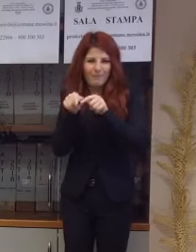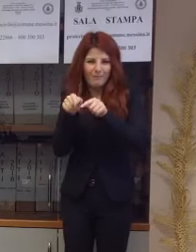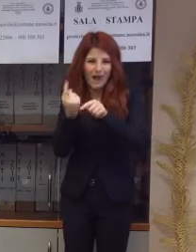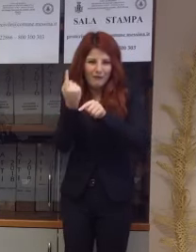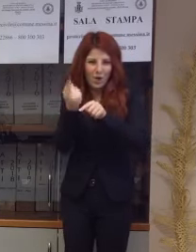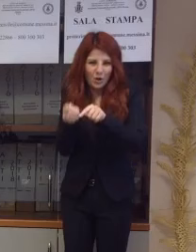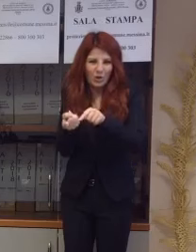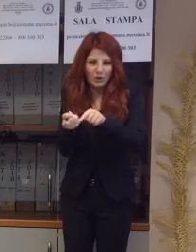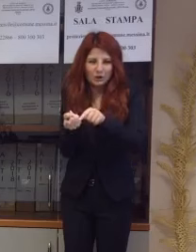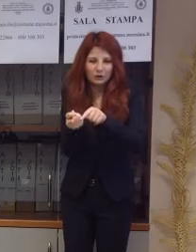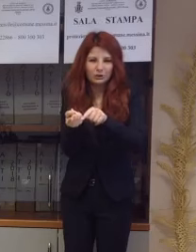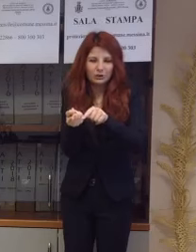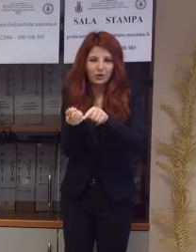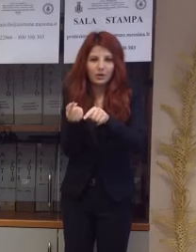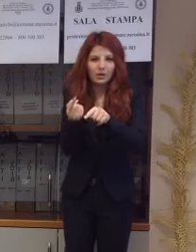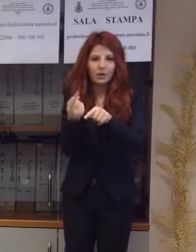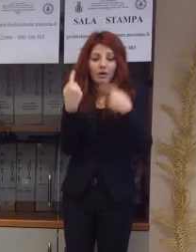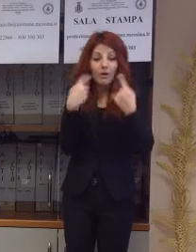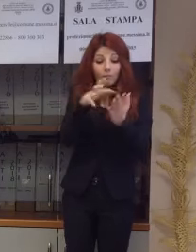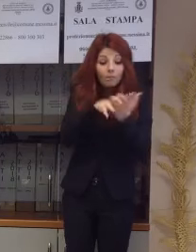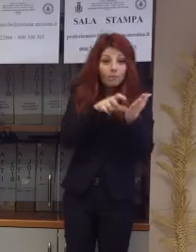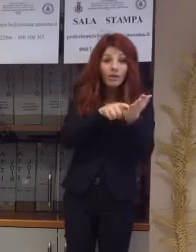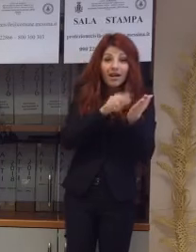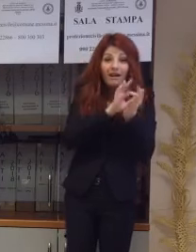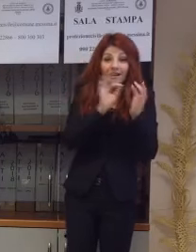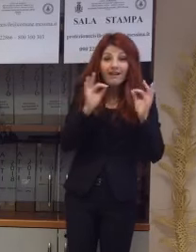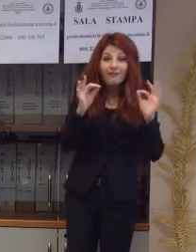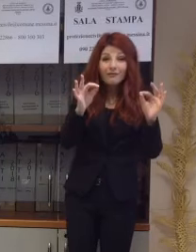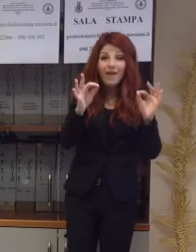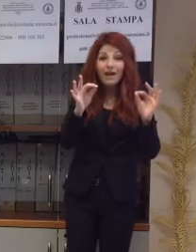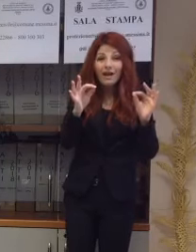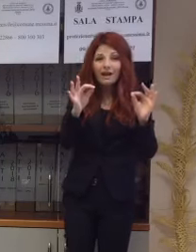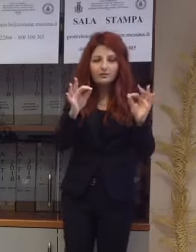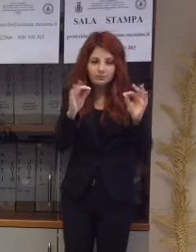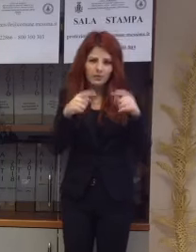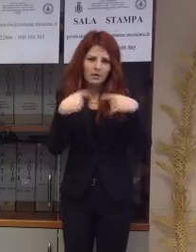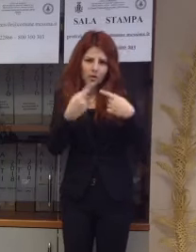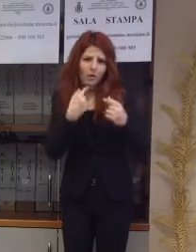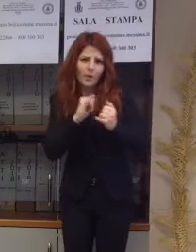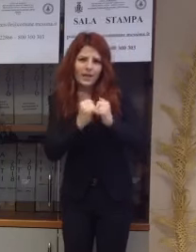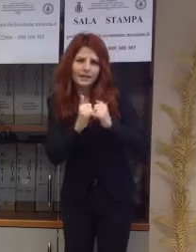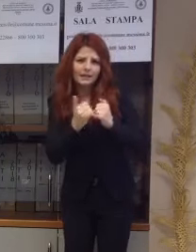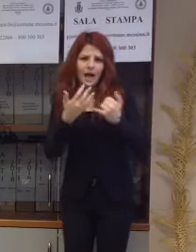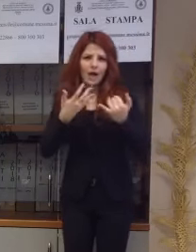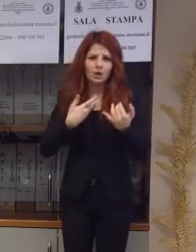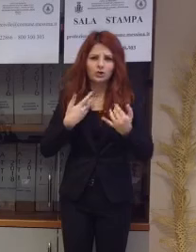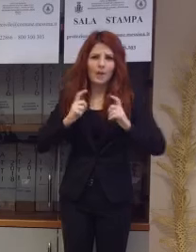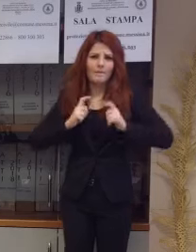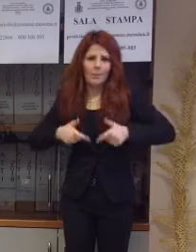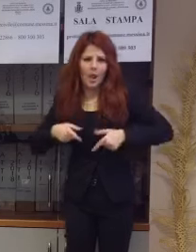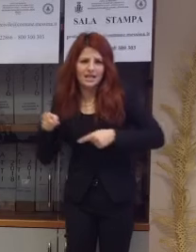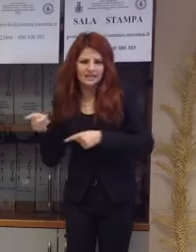alla procura, relazioni fatte dalla nostra polizia giudiziaria, che ringrazio per la puntualità, per la